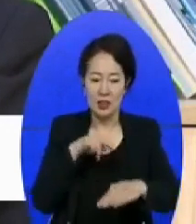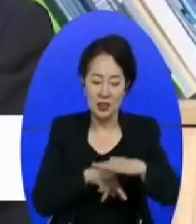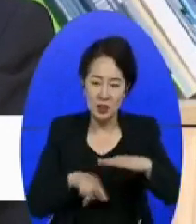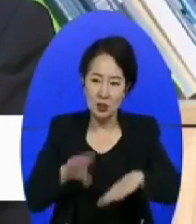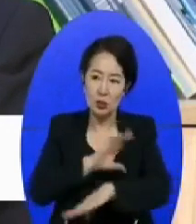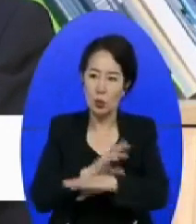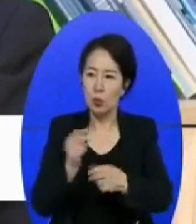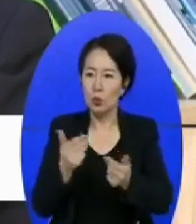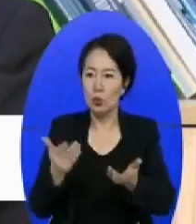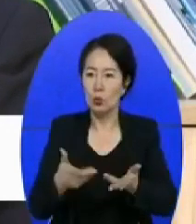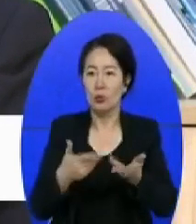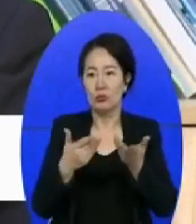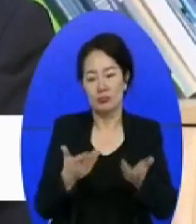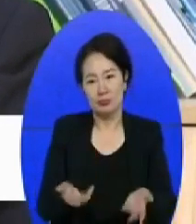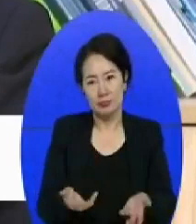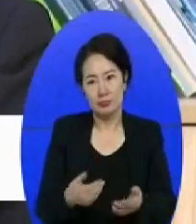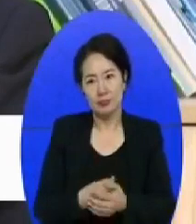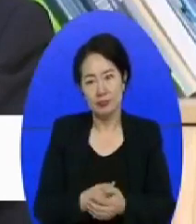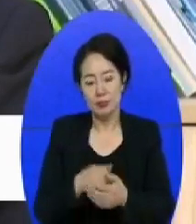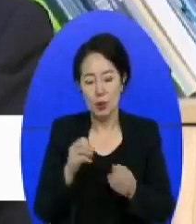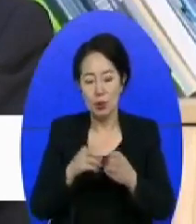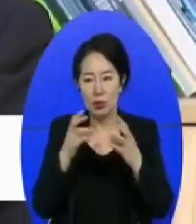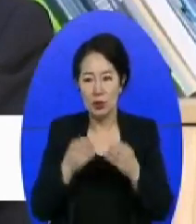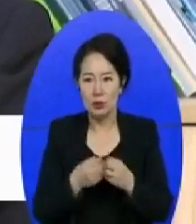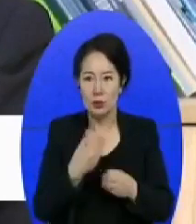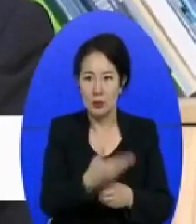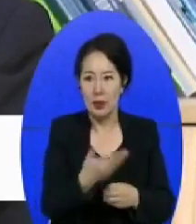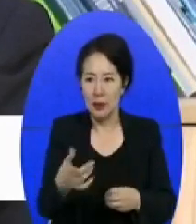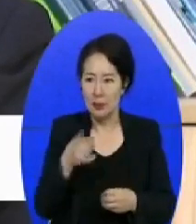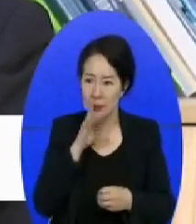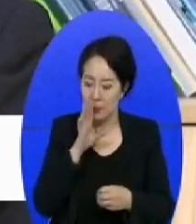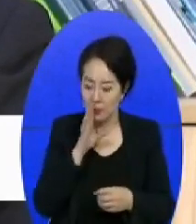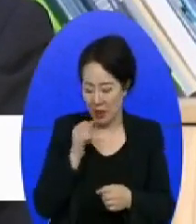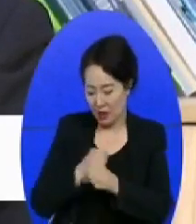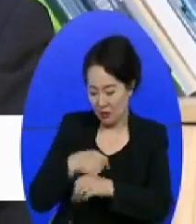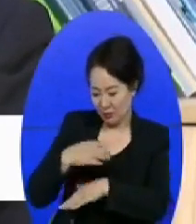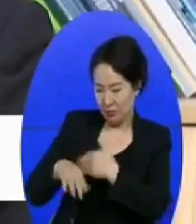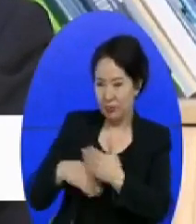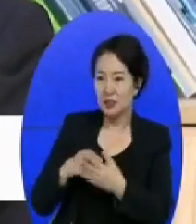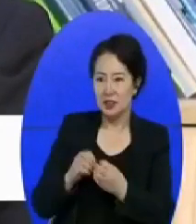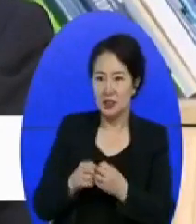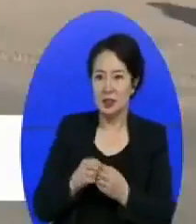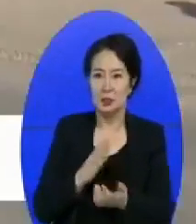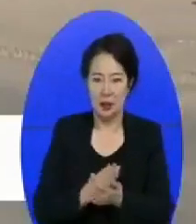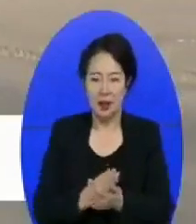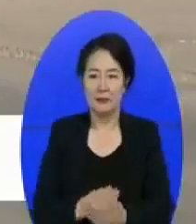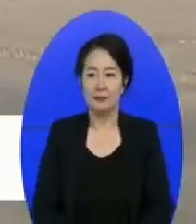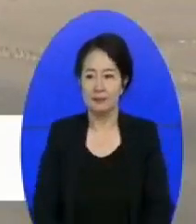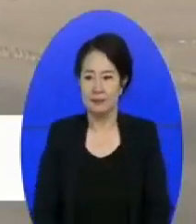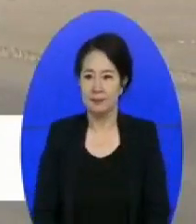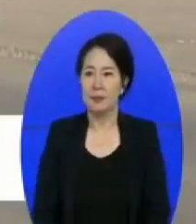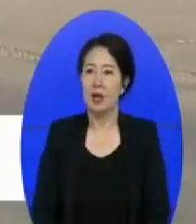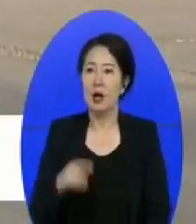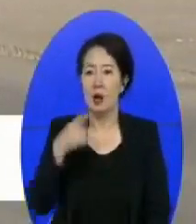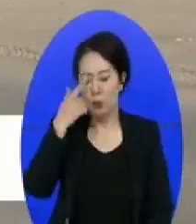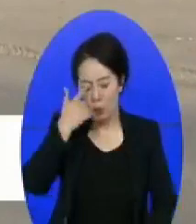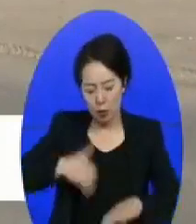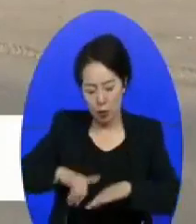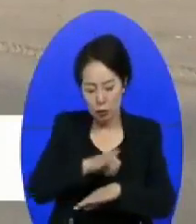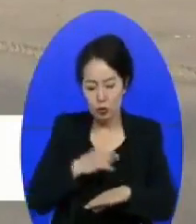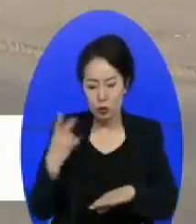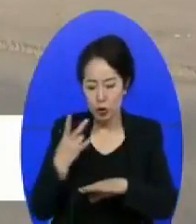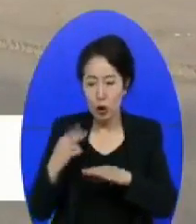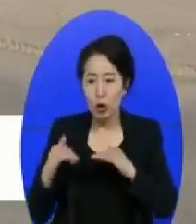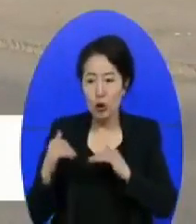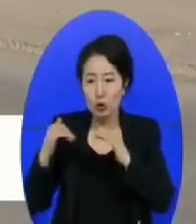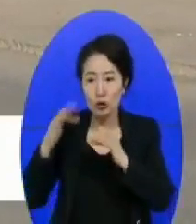төлбөргүй энэ бүтээгдэхүүнүүдийг олгох зэрэг ажлууд ингээд хийгдсэн мөн. Манай улс нөгөө хөгжлийн бодлоготой